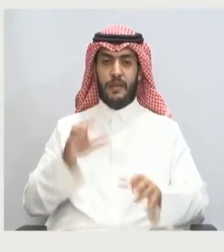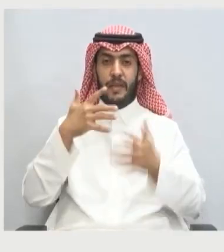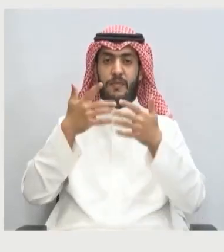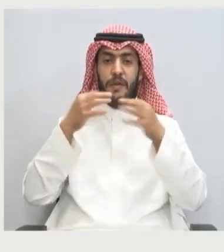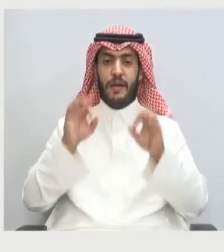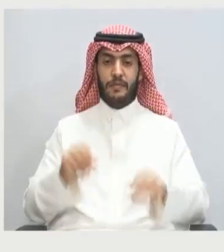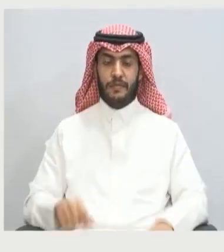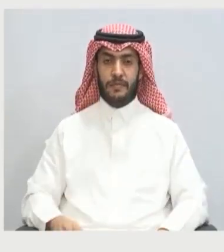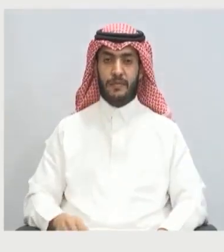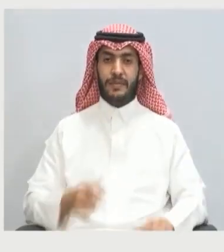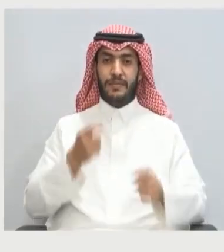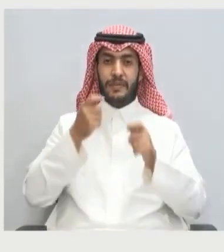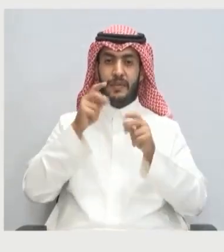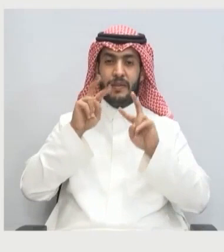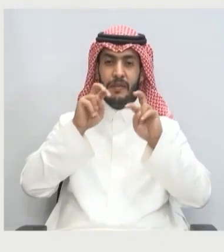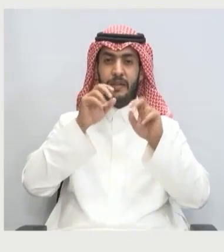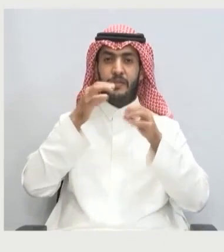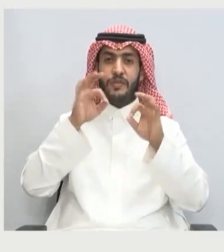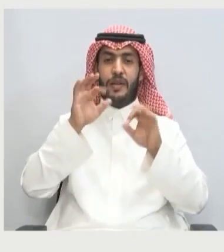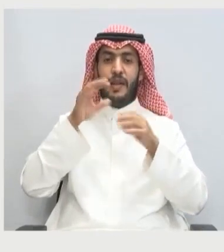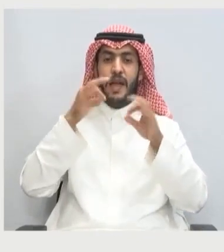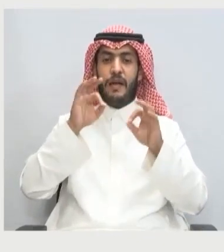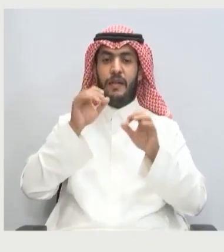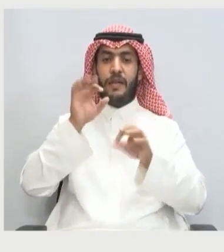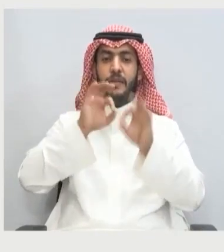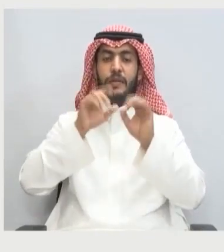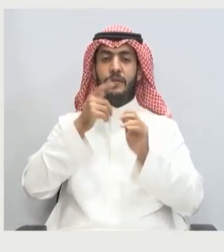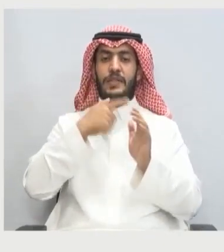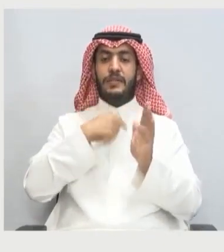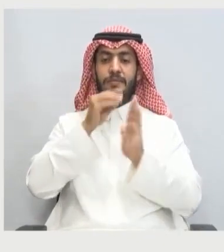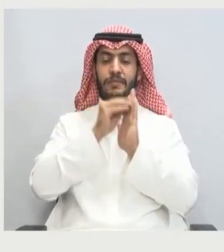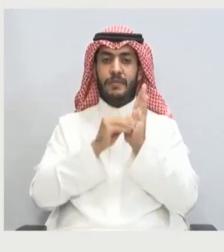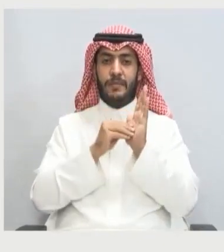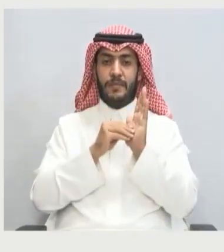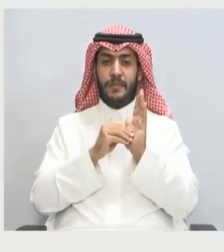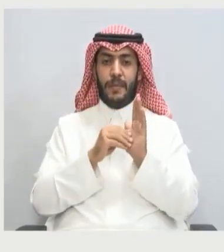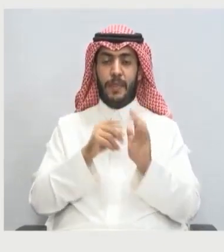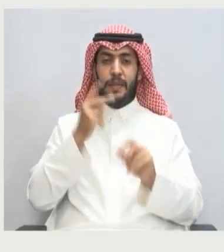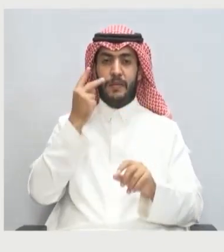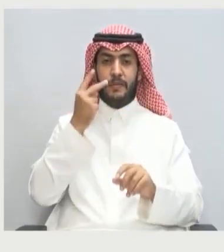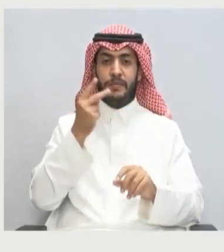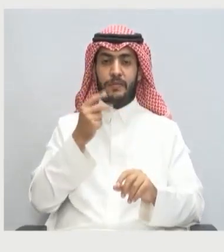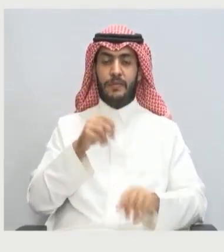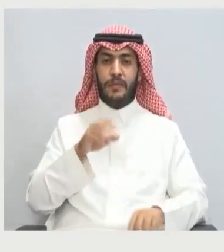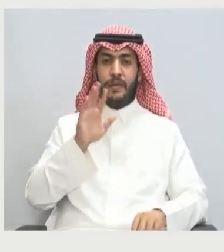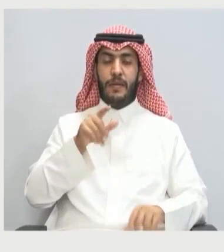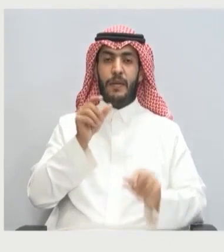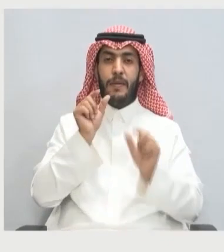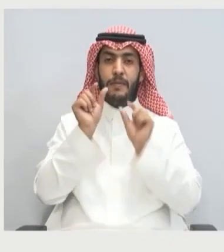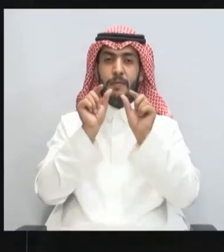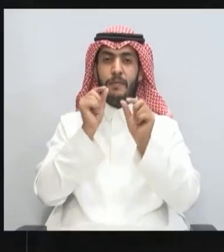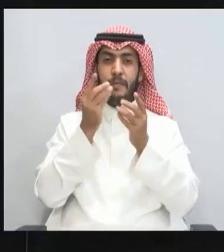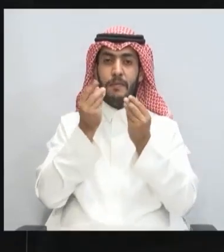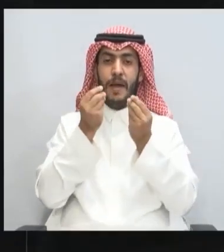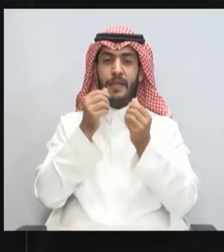الكلي تفحص الشكل التالي للتفاعل الكيميائي وسجل ملاحظاتك انظر هنا مادتين